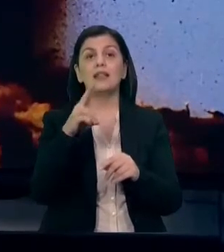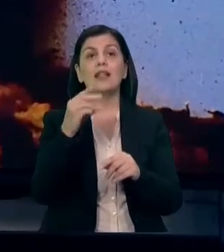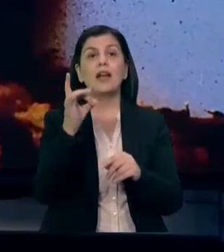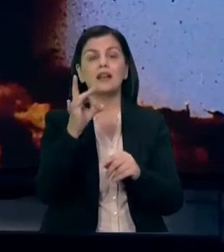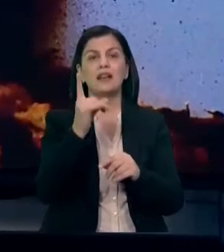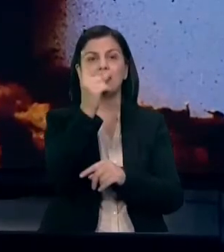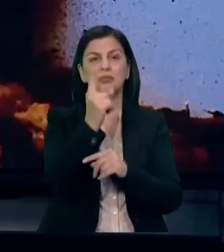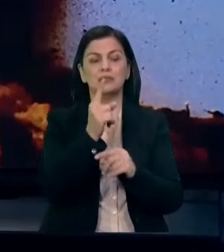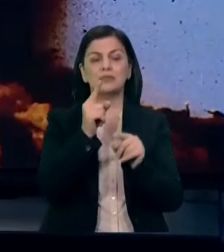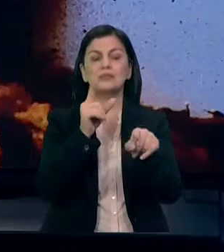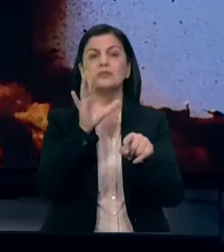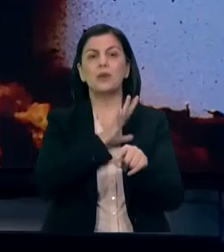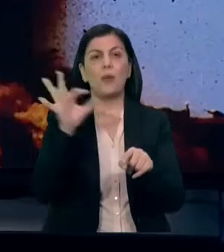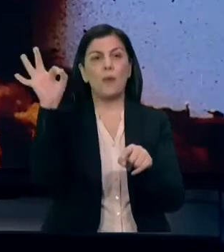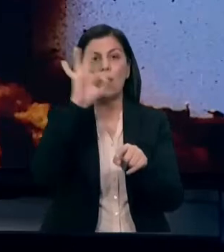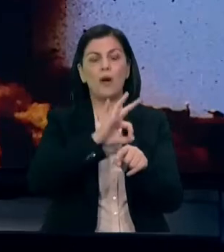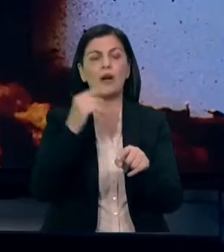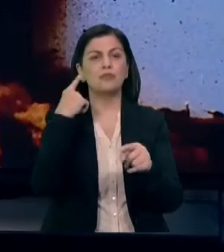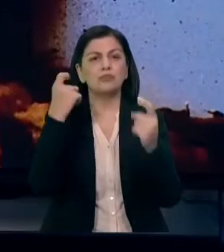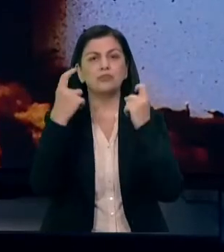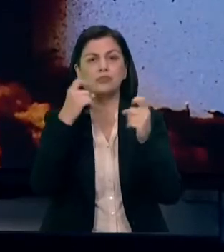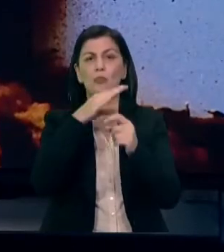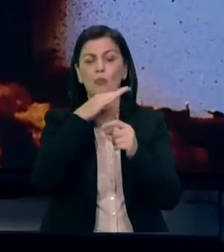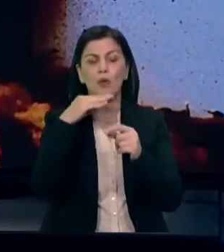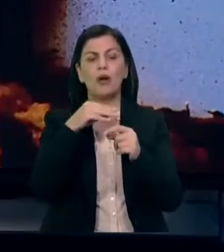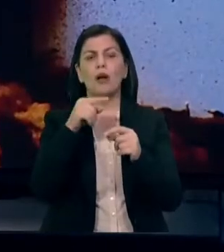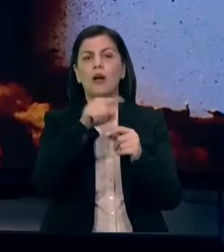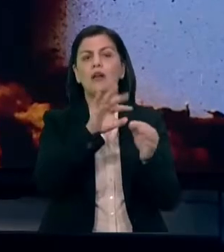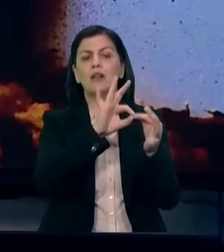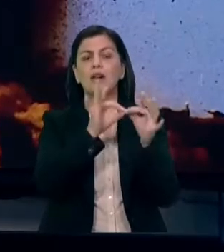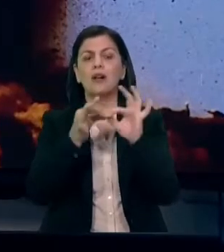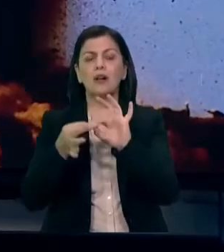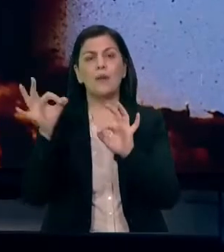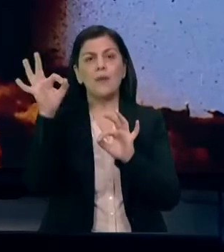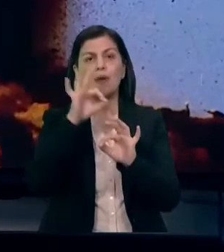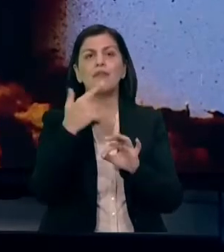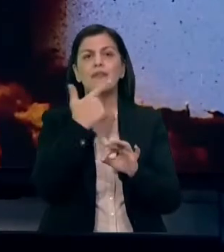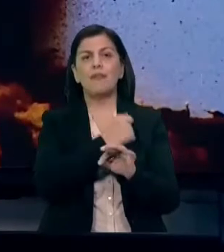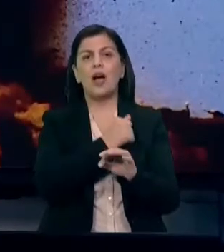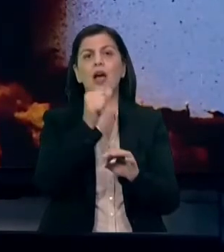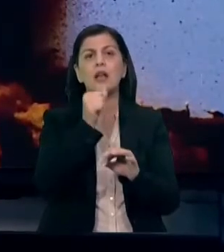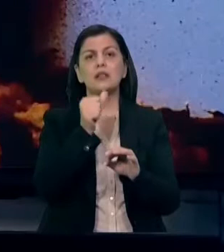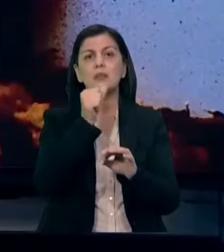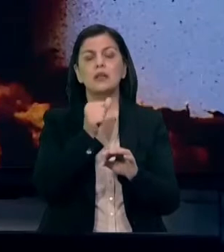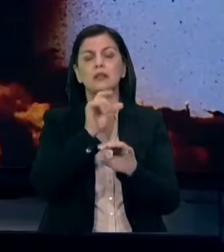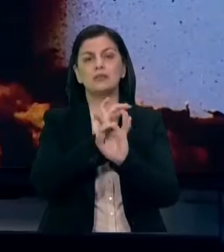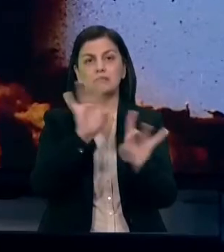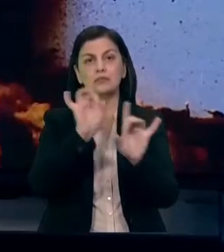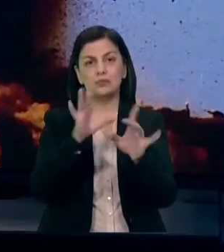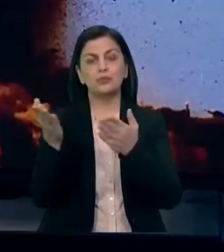hallarda istifadə edilir, hansı növləri var, bütün bu suallara hərbi ekspertlərin köməyi ilə cevab axtarmışıq,